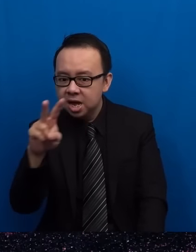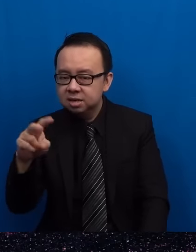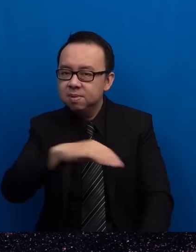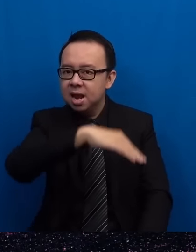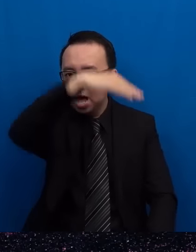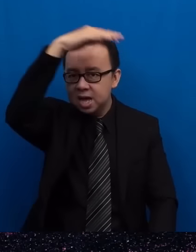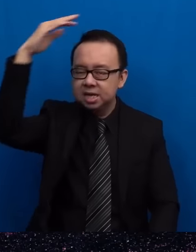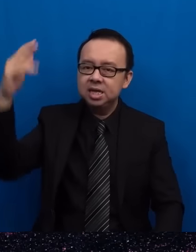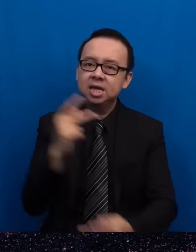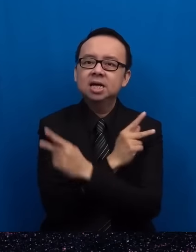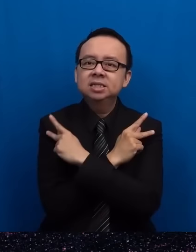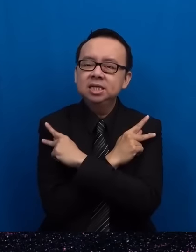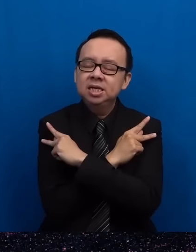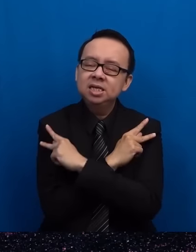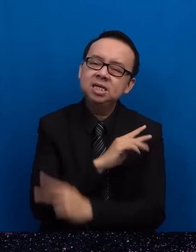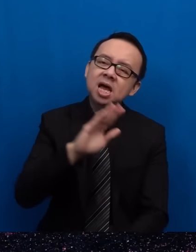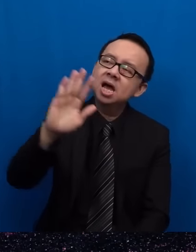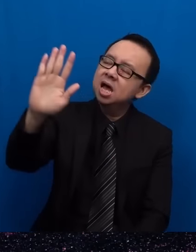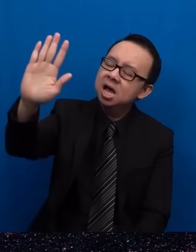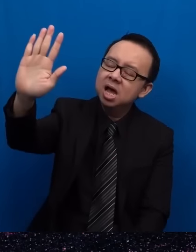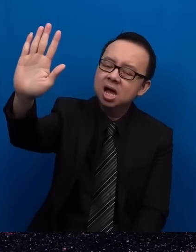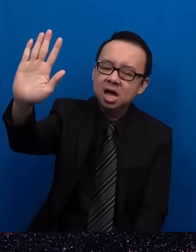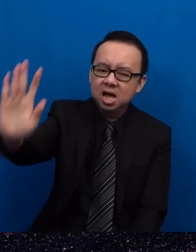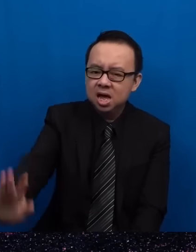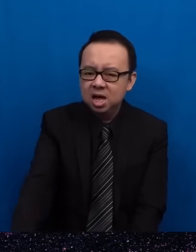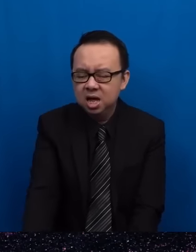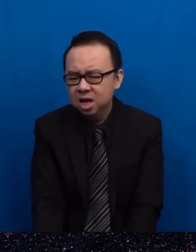Kulihat pelangi kasih-Nya.